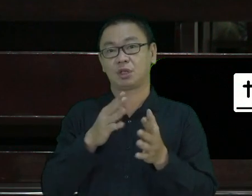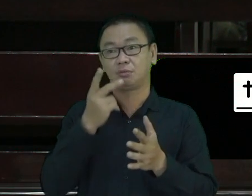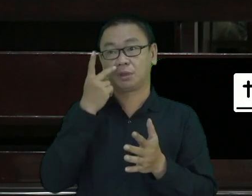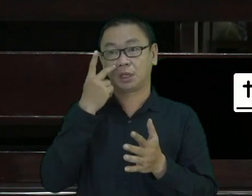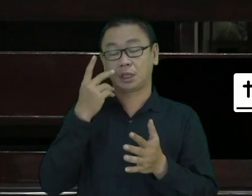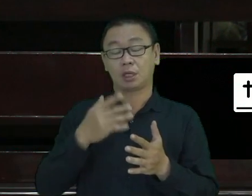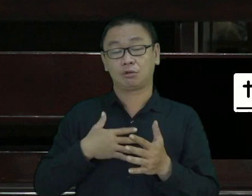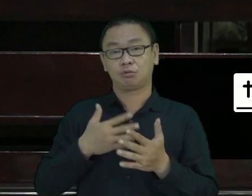percaya.